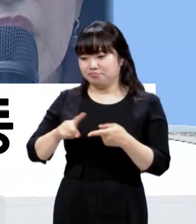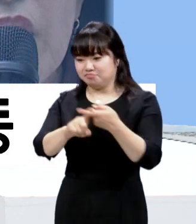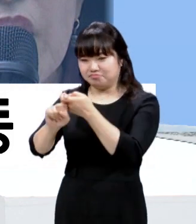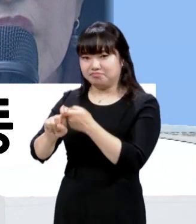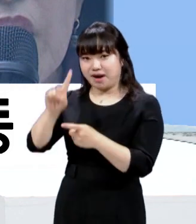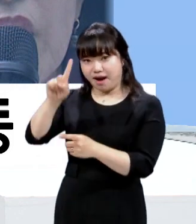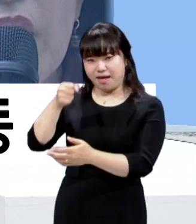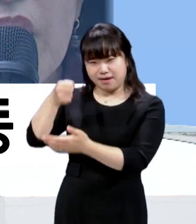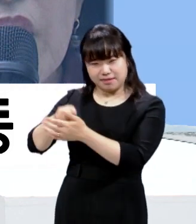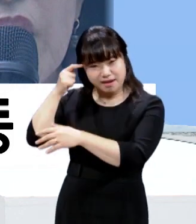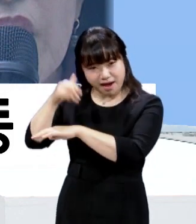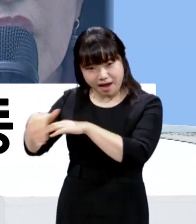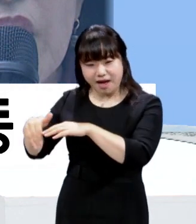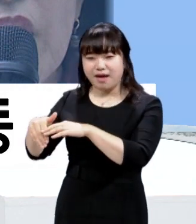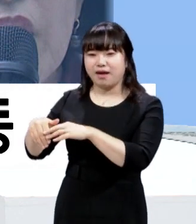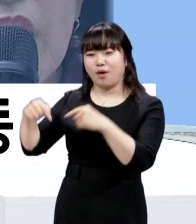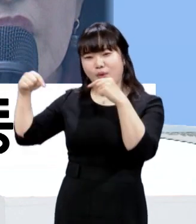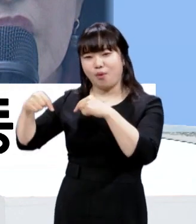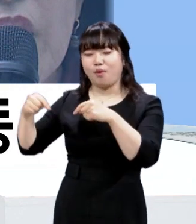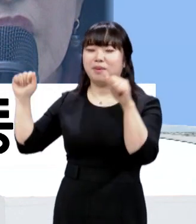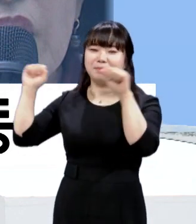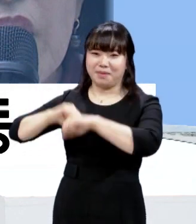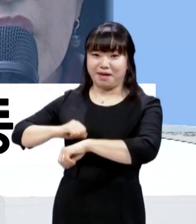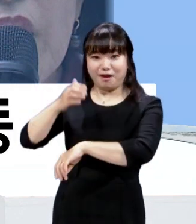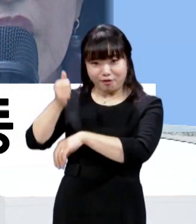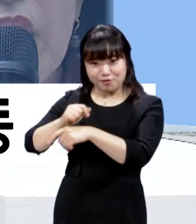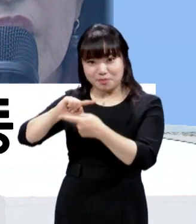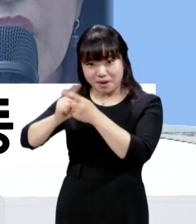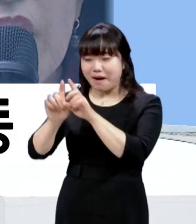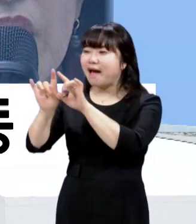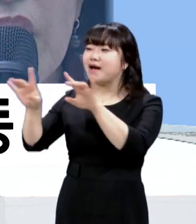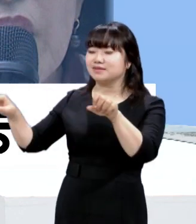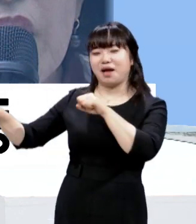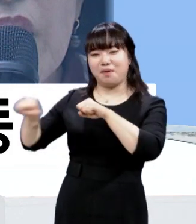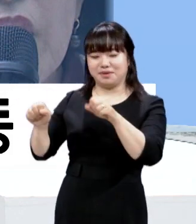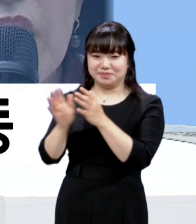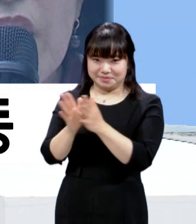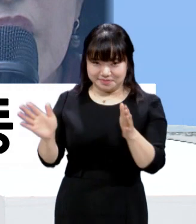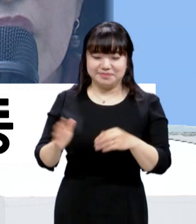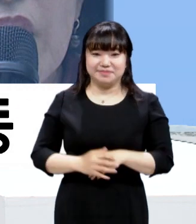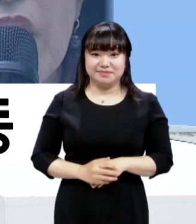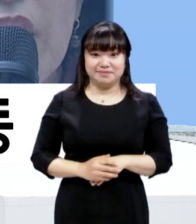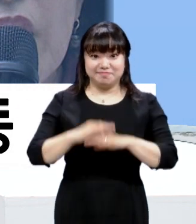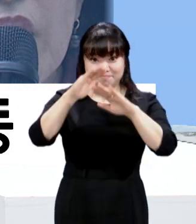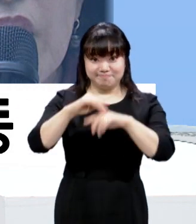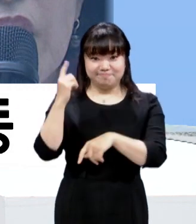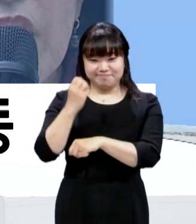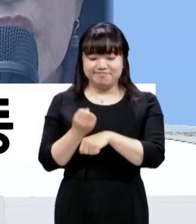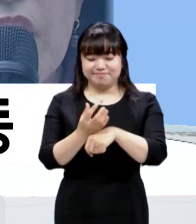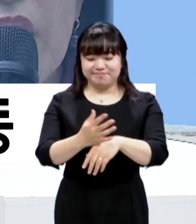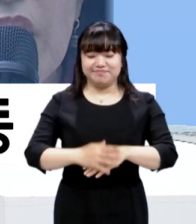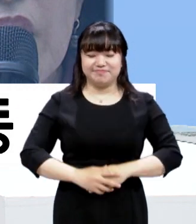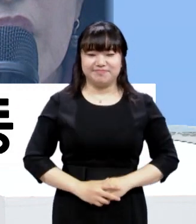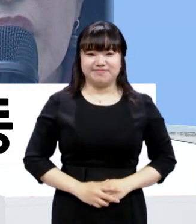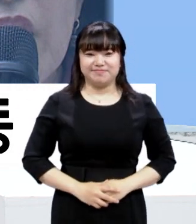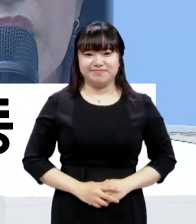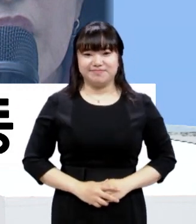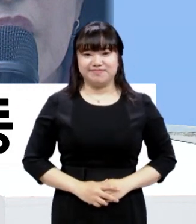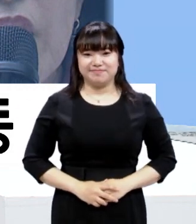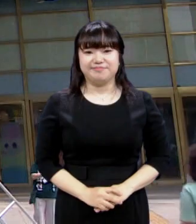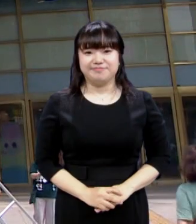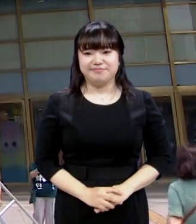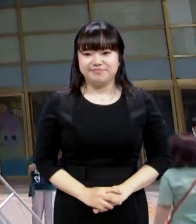약속했던 중도 보수 후보들은 결국 협상이 결렬될 제각각 선거운동에 들어갔습니다 현장에 직접 다녀왔습니다